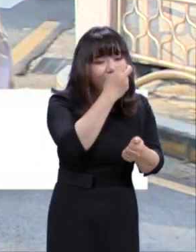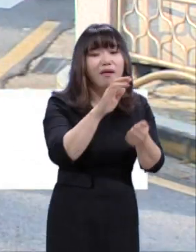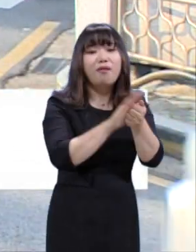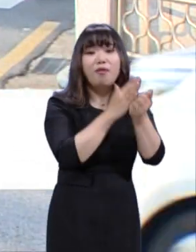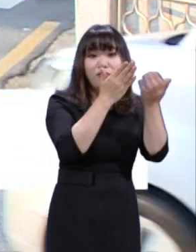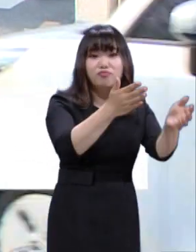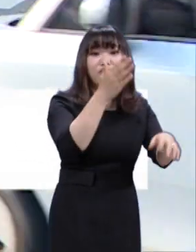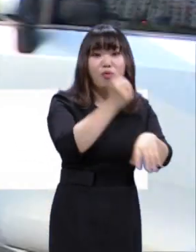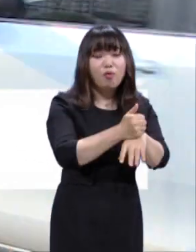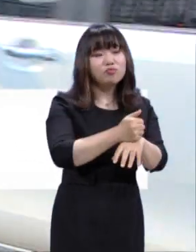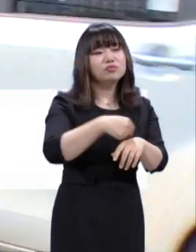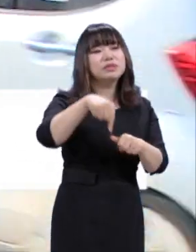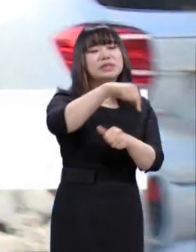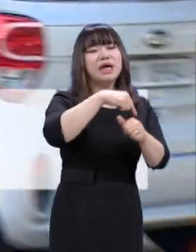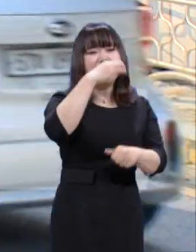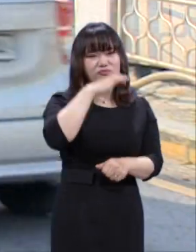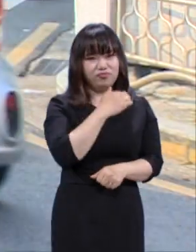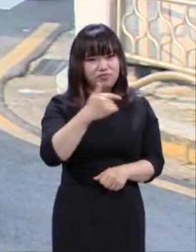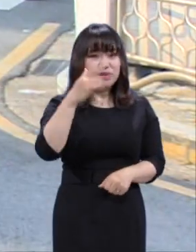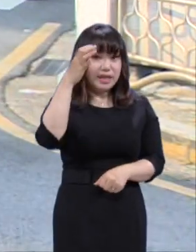실용적인 그런 방안이라고 생각합니다.